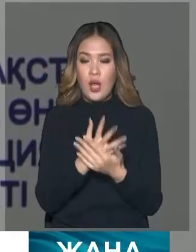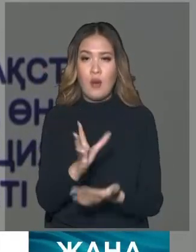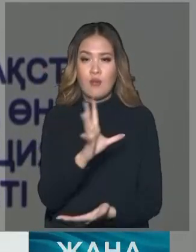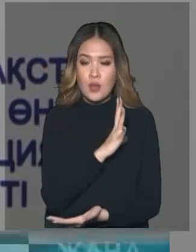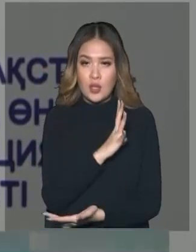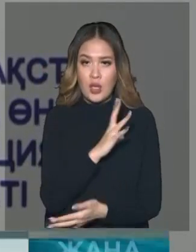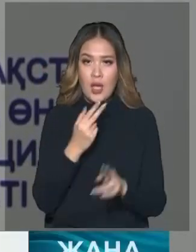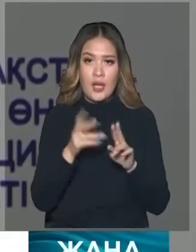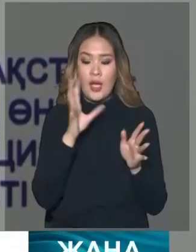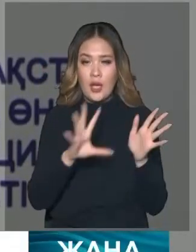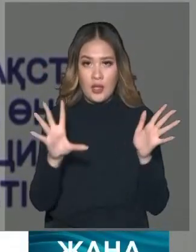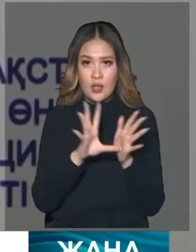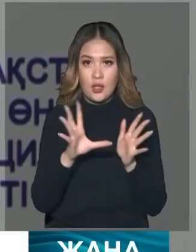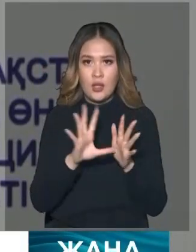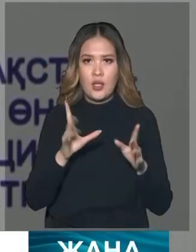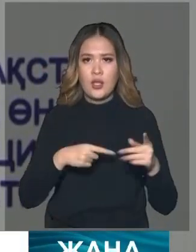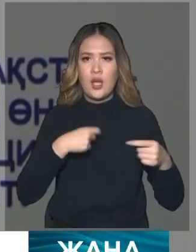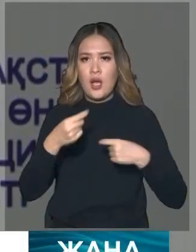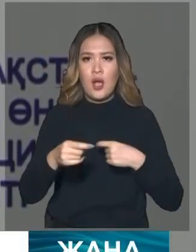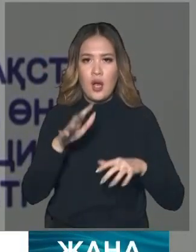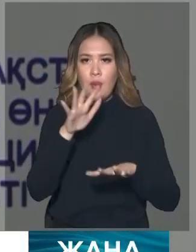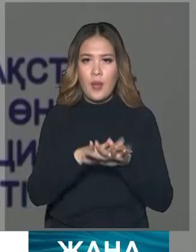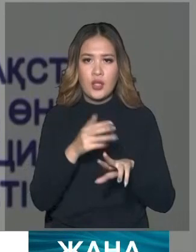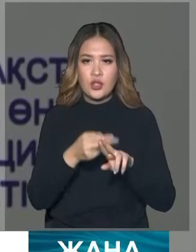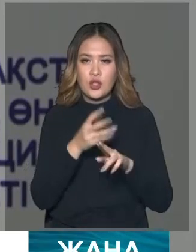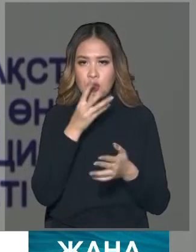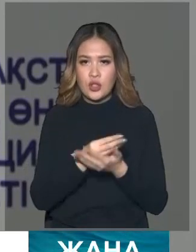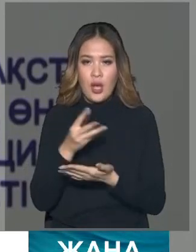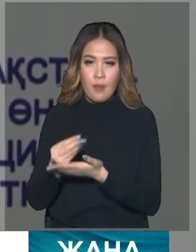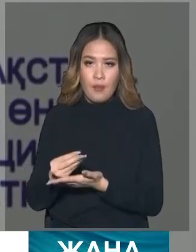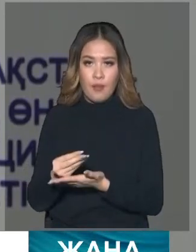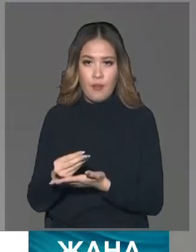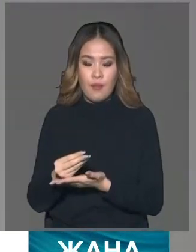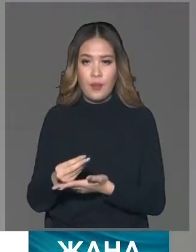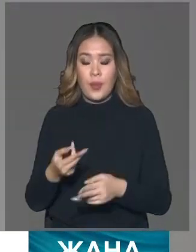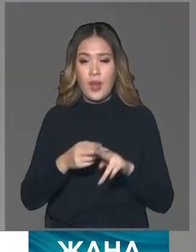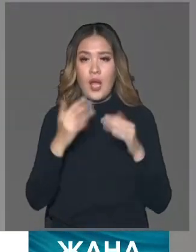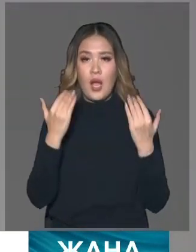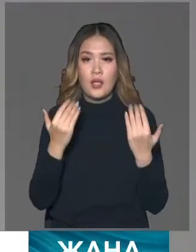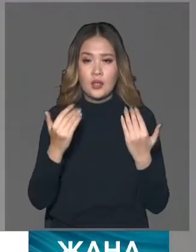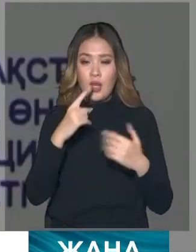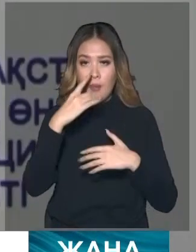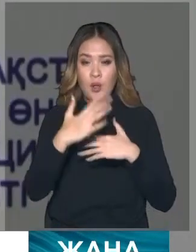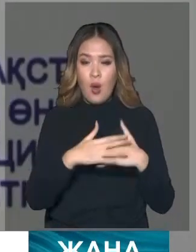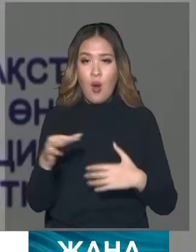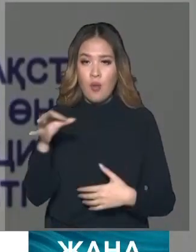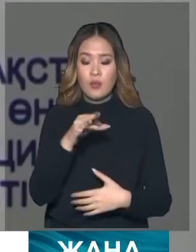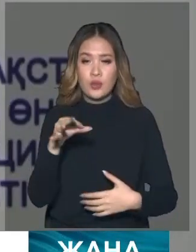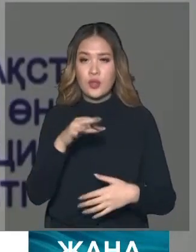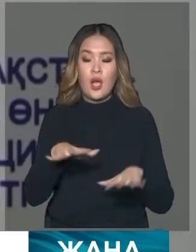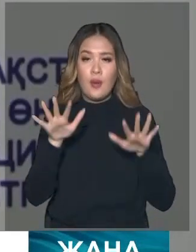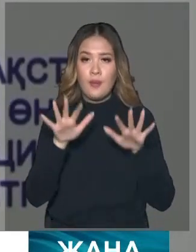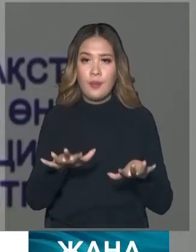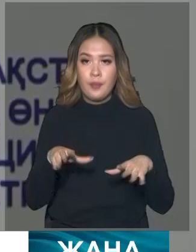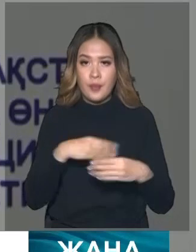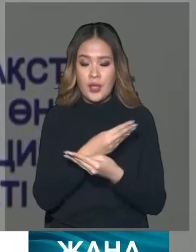дейін электр желілерін таратушы компаниясы жеке меншікте болған. Қазіргі былтырдан бастап облыстық коммуналдық меншікке